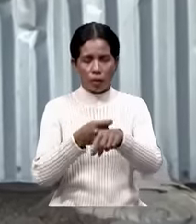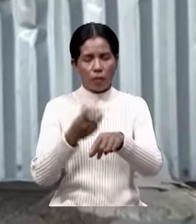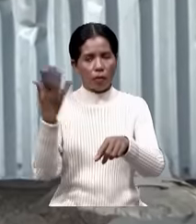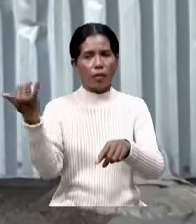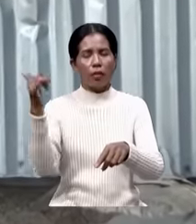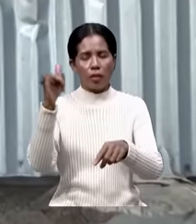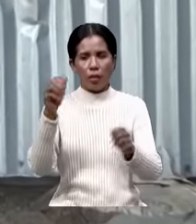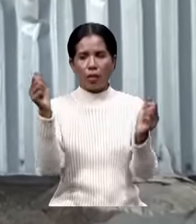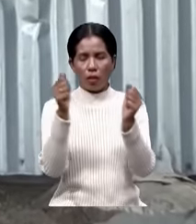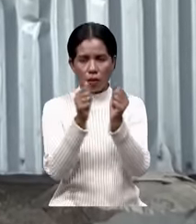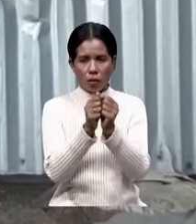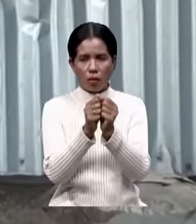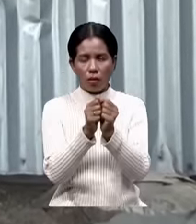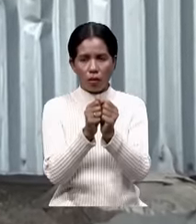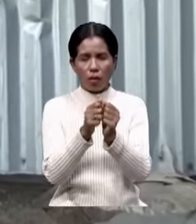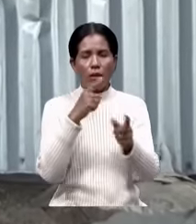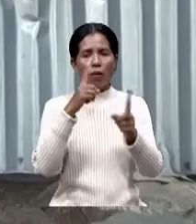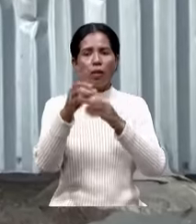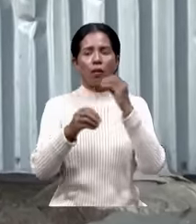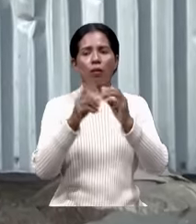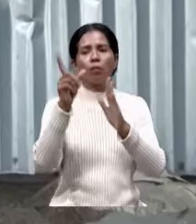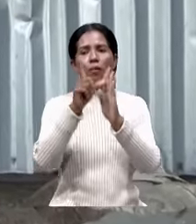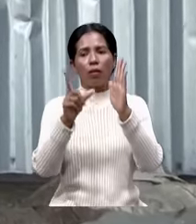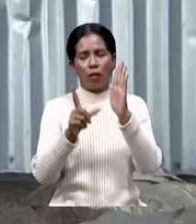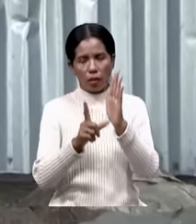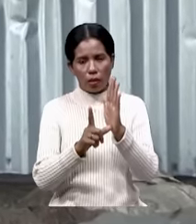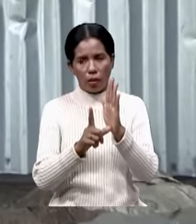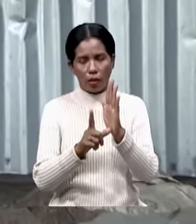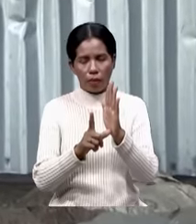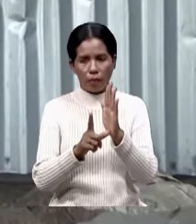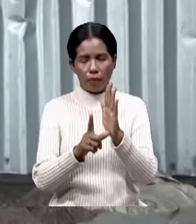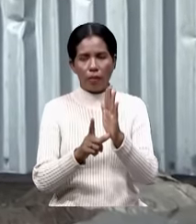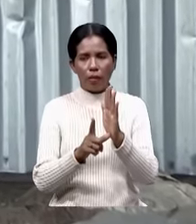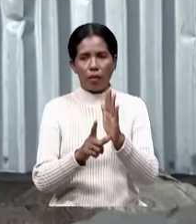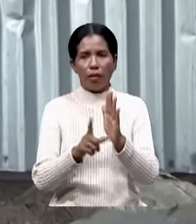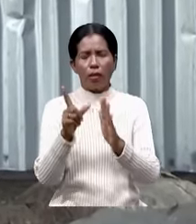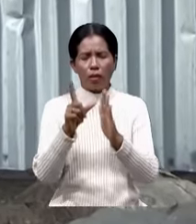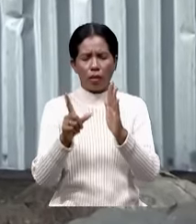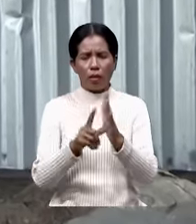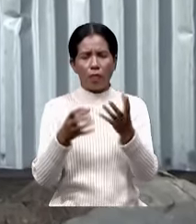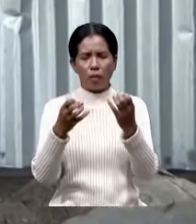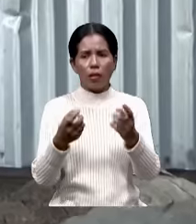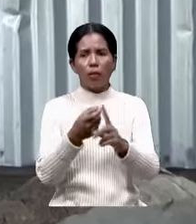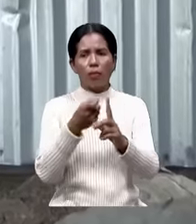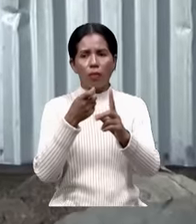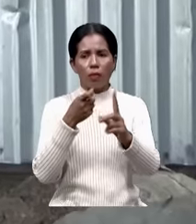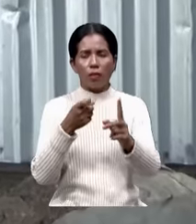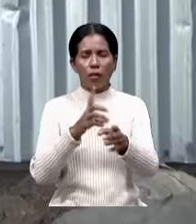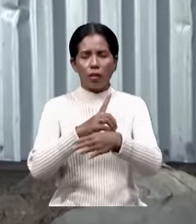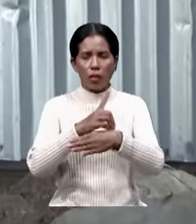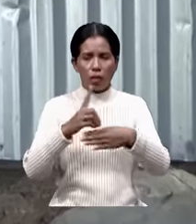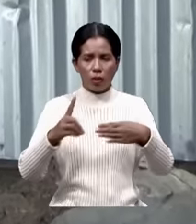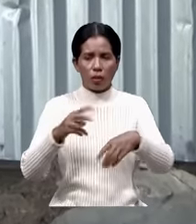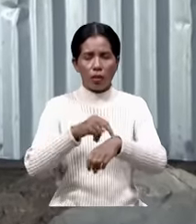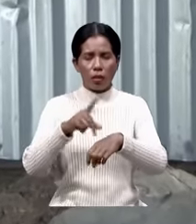sira explica con a balei li barat. Nebe ma kusi siya tu, Diretor Nasional siya